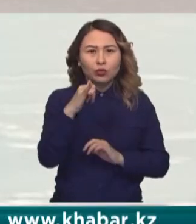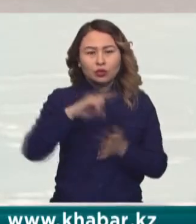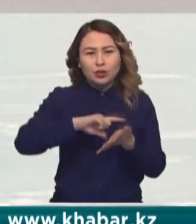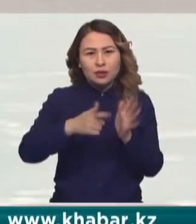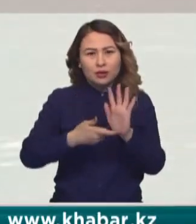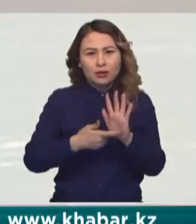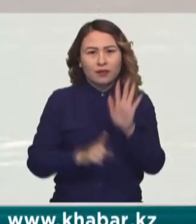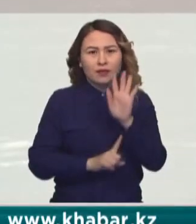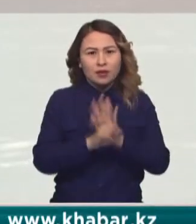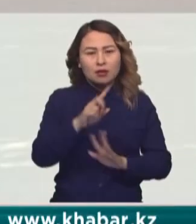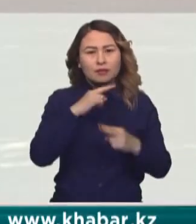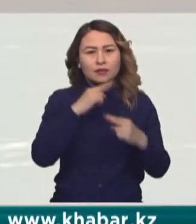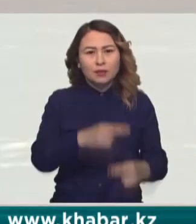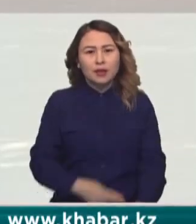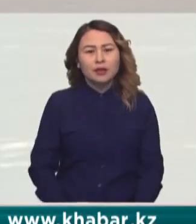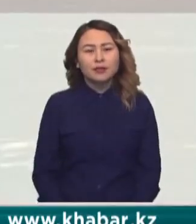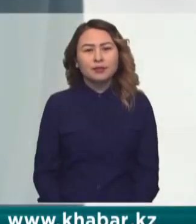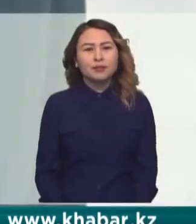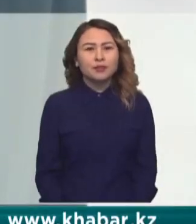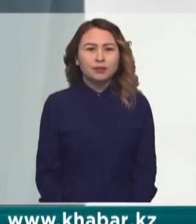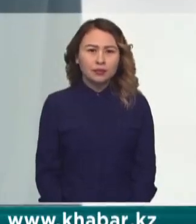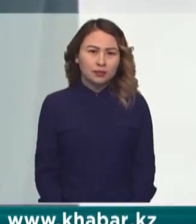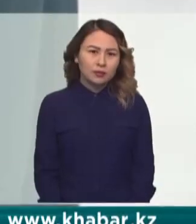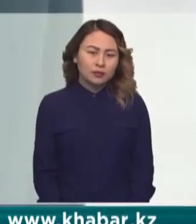участок басты назарға алынды.